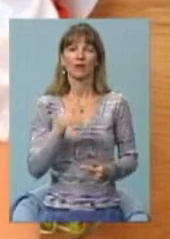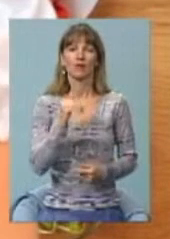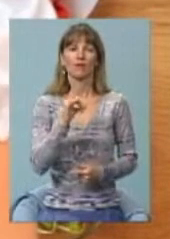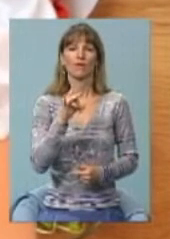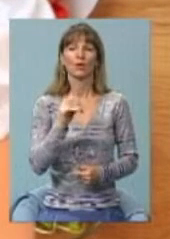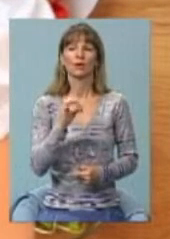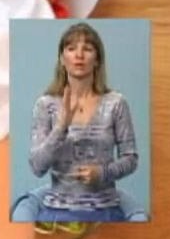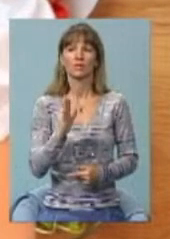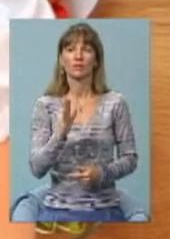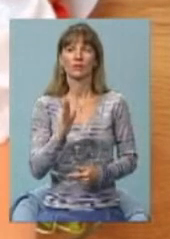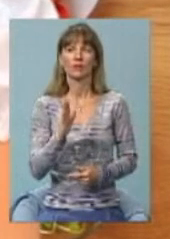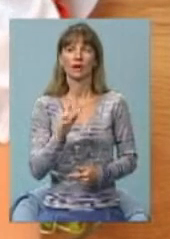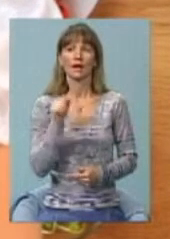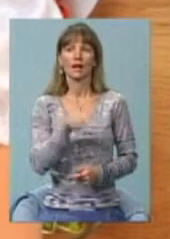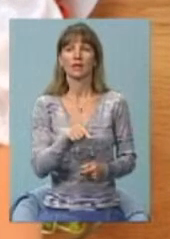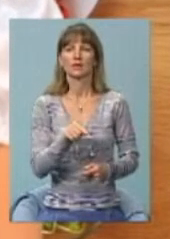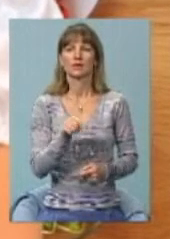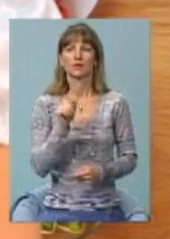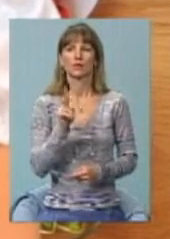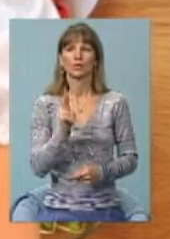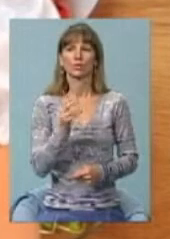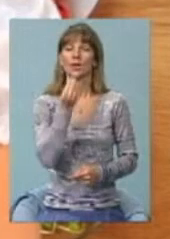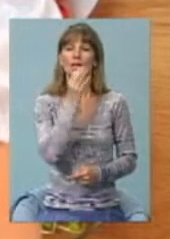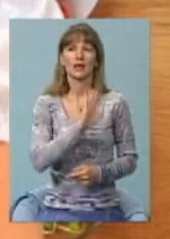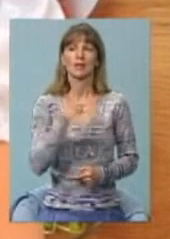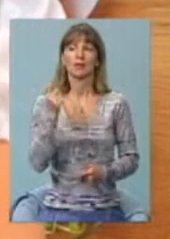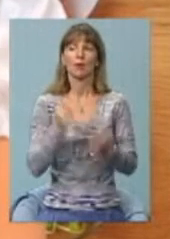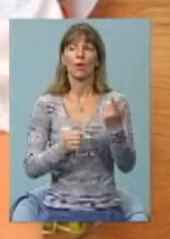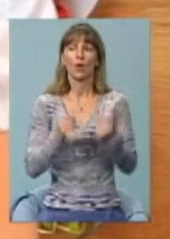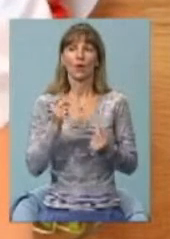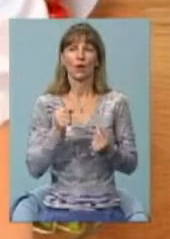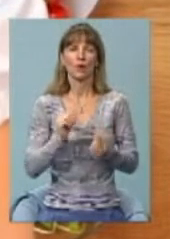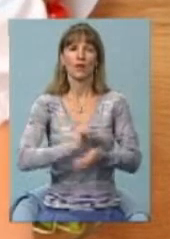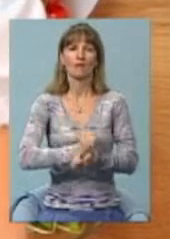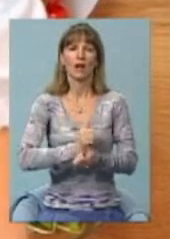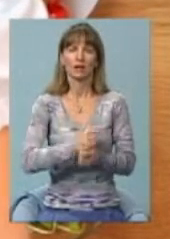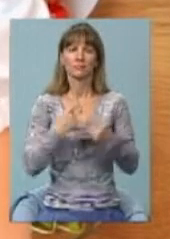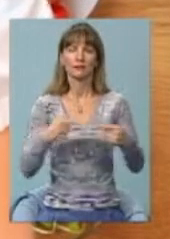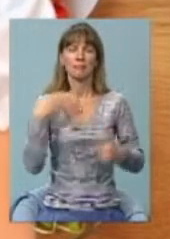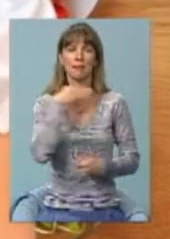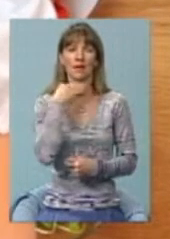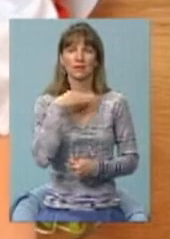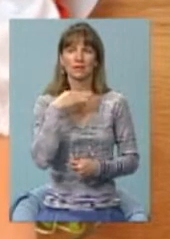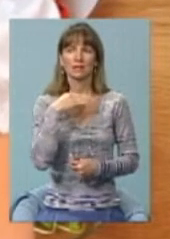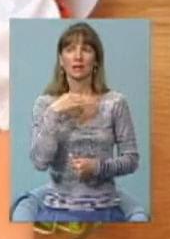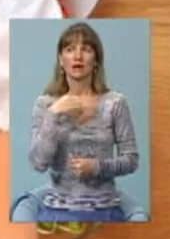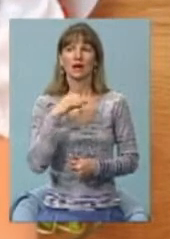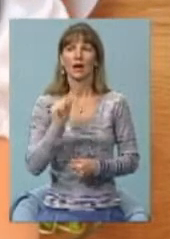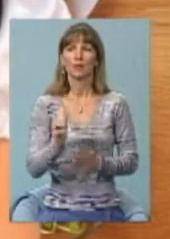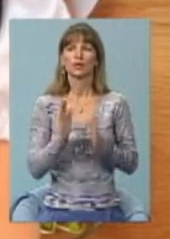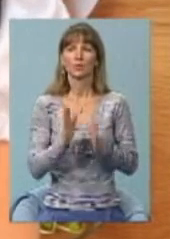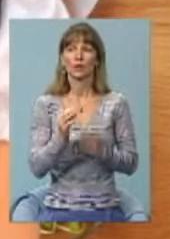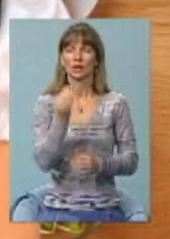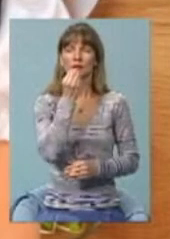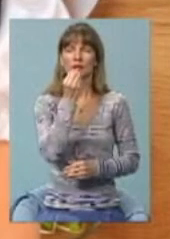фруктов. Веган – это кто не ест молоко, твороги всякие, мясо, а только